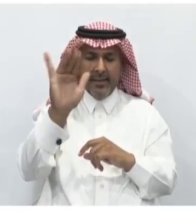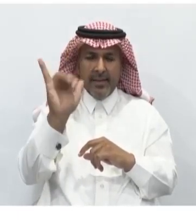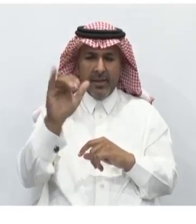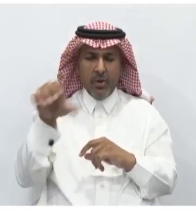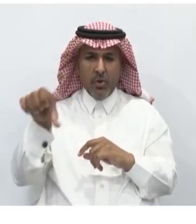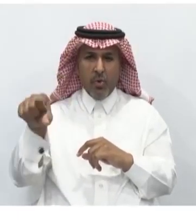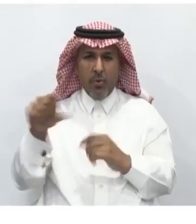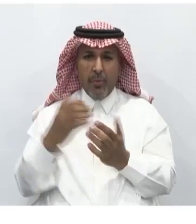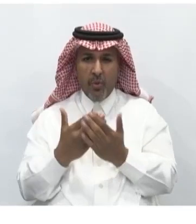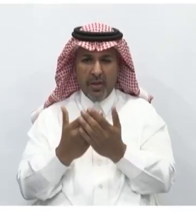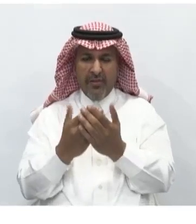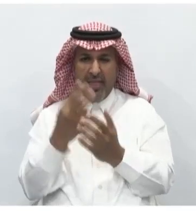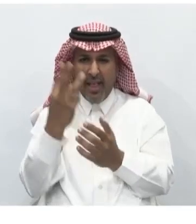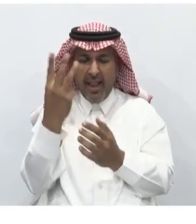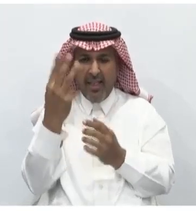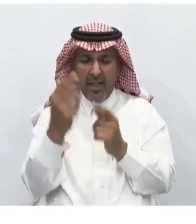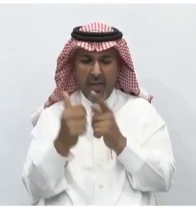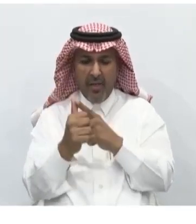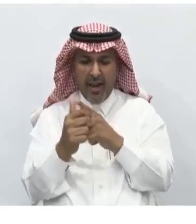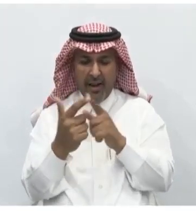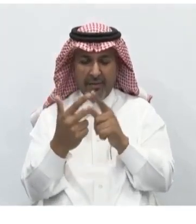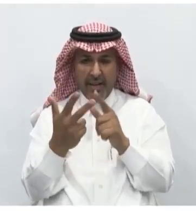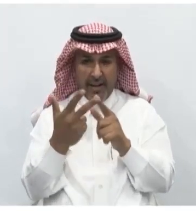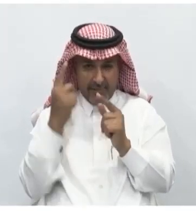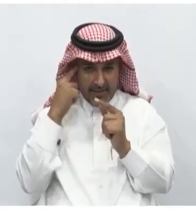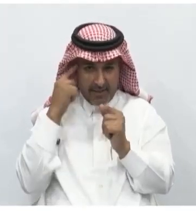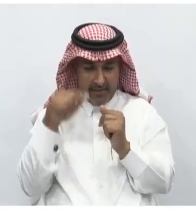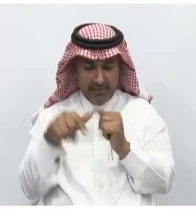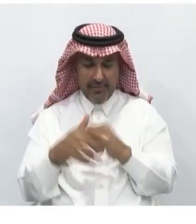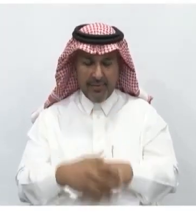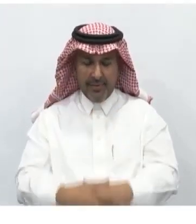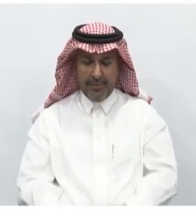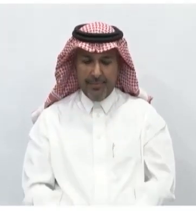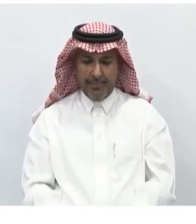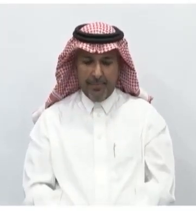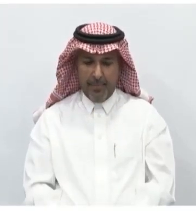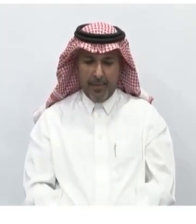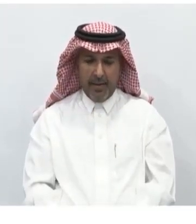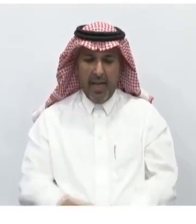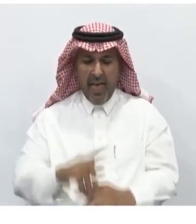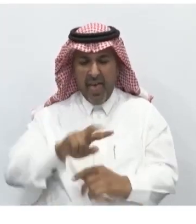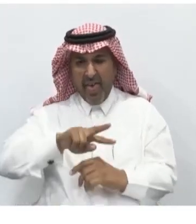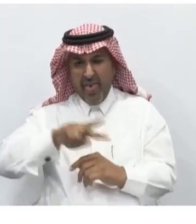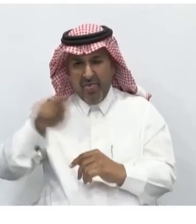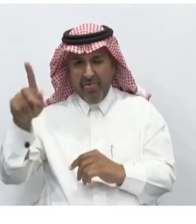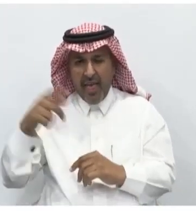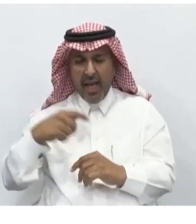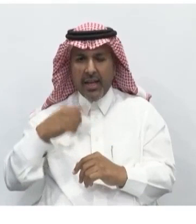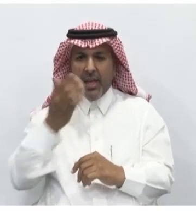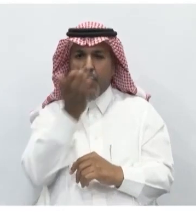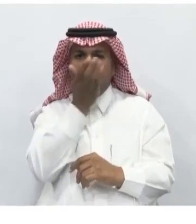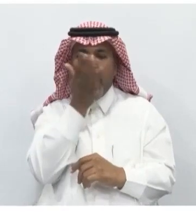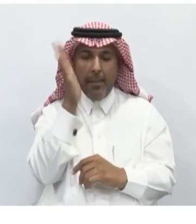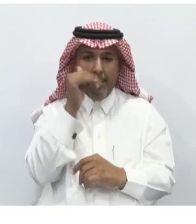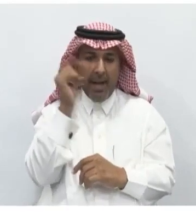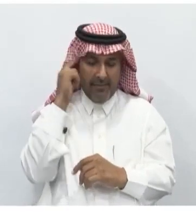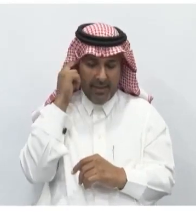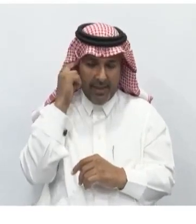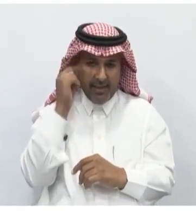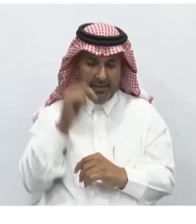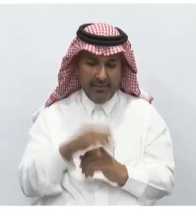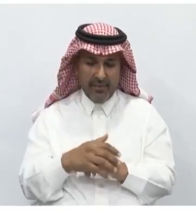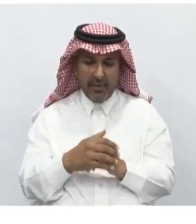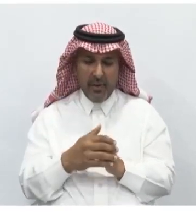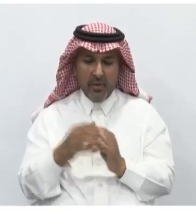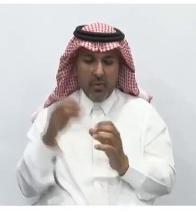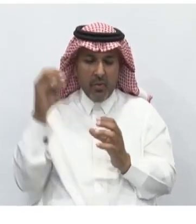وسداسي الماء. كلوريد الكالسيوم اللامائي له استخدامات. يوضع في